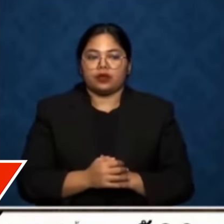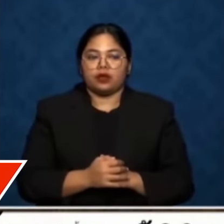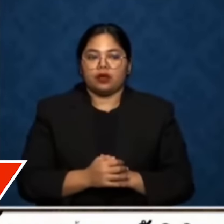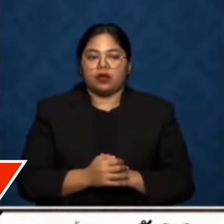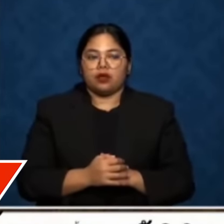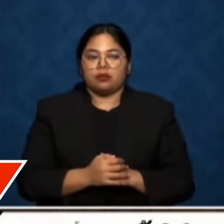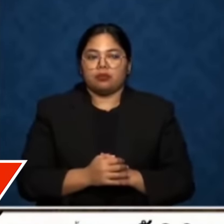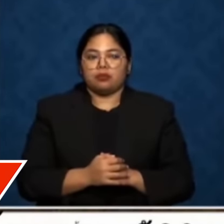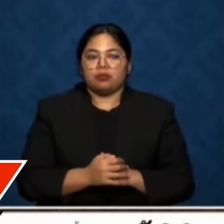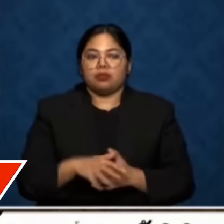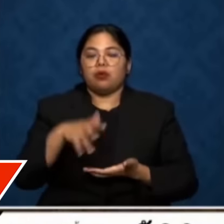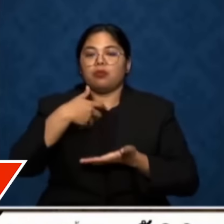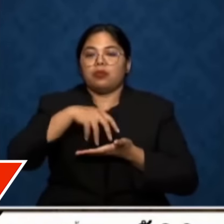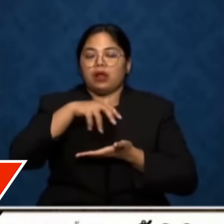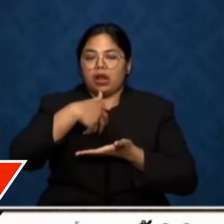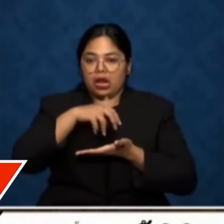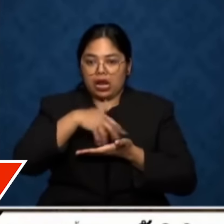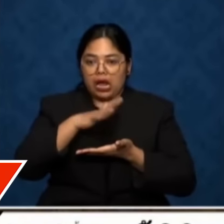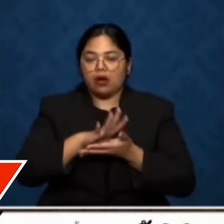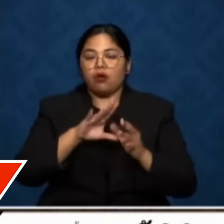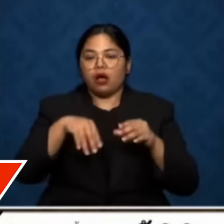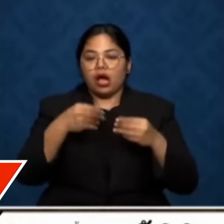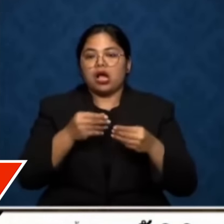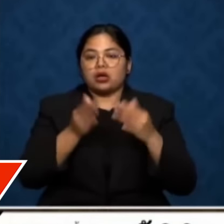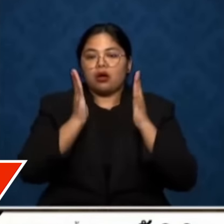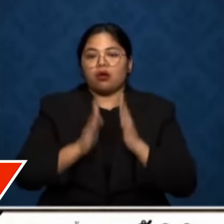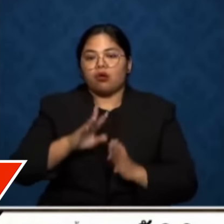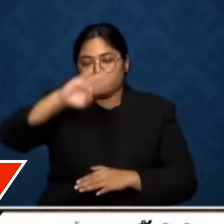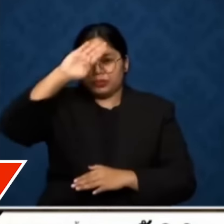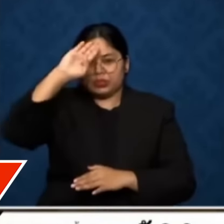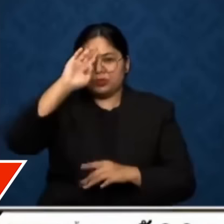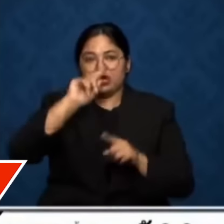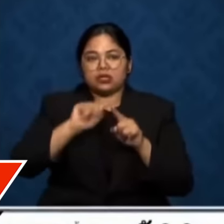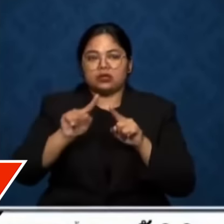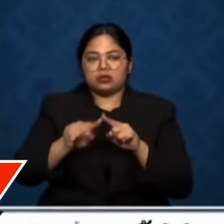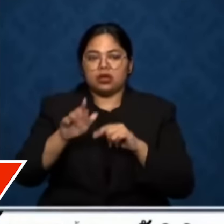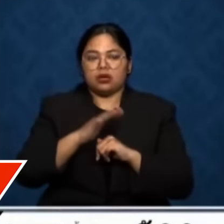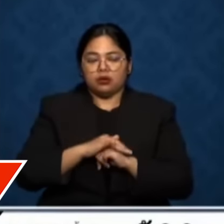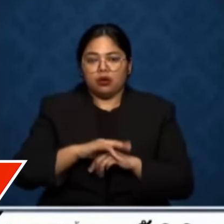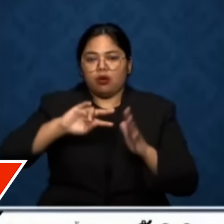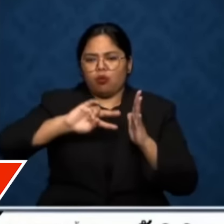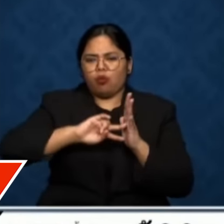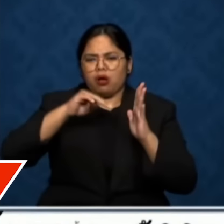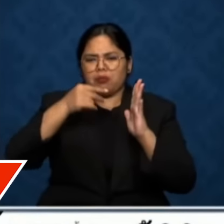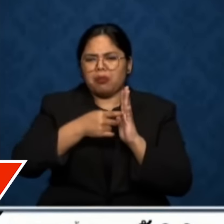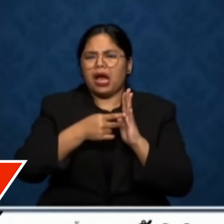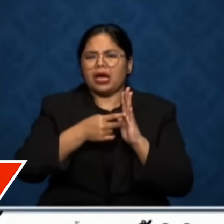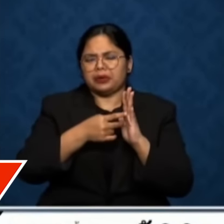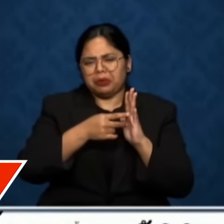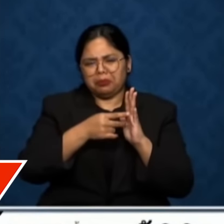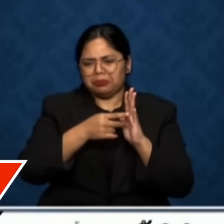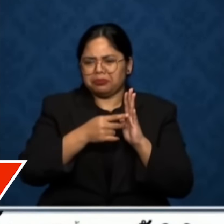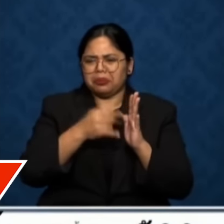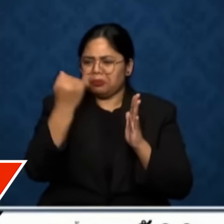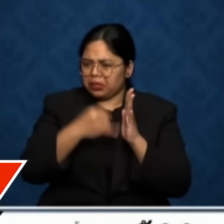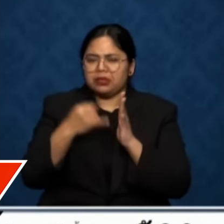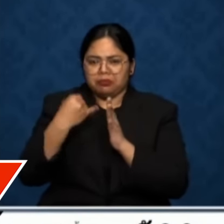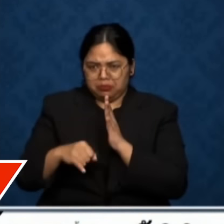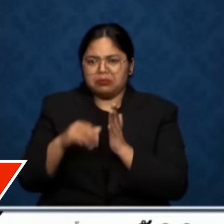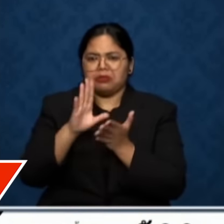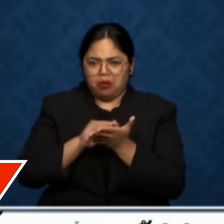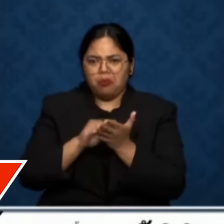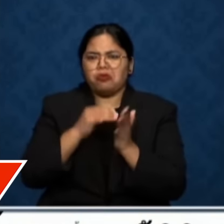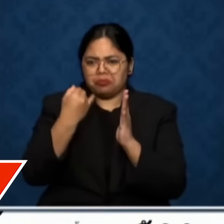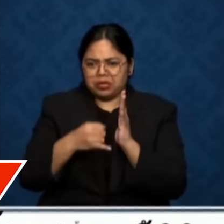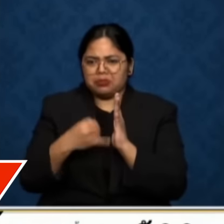ให้ความเป็นธรรมกับผู้ป่วยด้วยซ้ำนะครับขอสไลด์ขึ้นนิดนึงครับเพราะว่ามีคนเอาไปตีความกันเยอะแยะมากมายท่านประธานครับแล้วเป็นข้อมูลที่ผิดๆอยากจะให้ทางท่านรัฐมนตรีเนี่ย